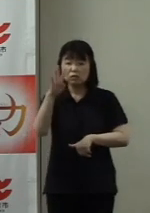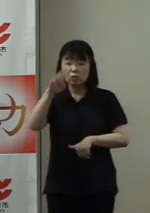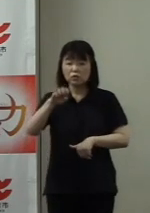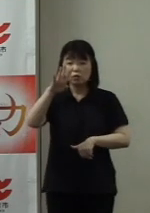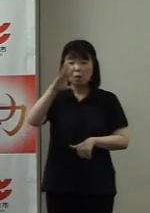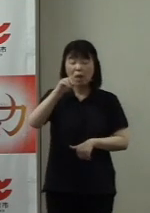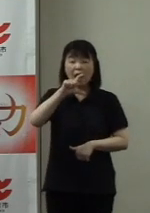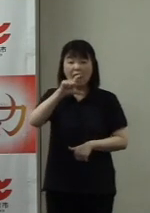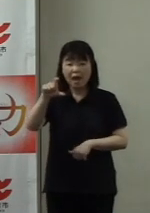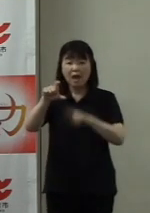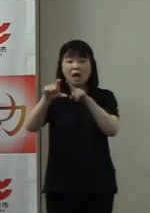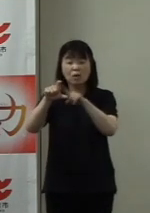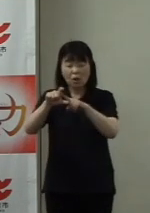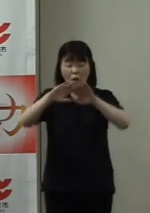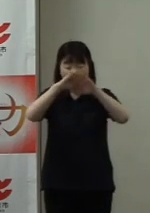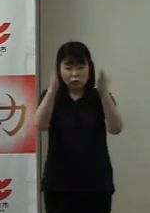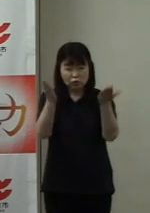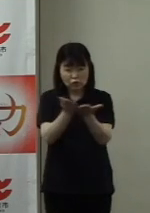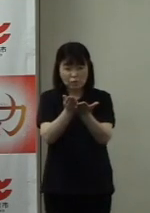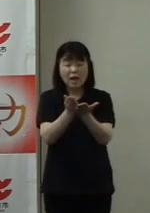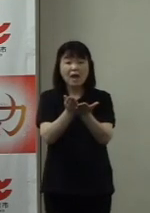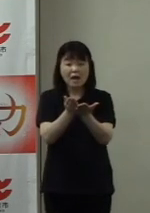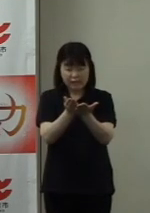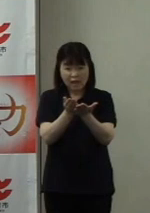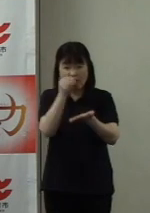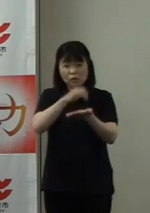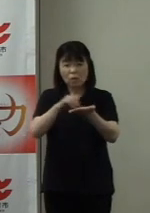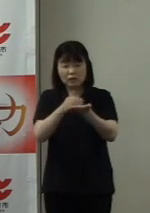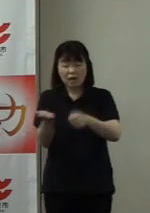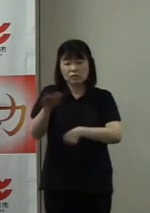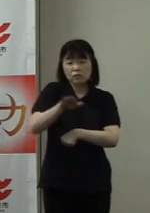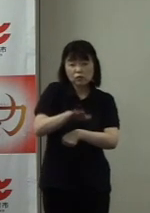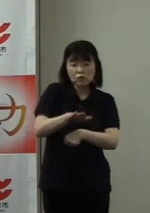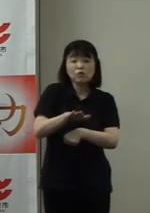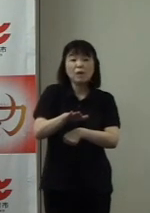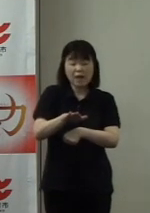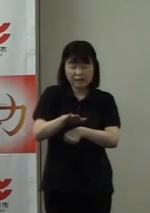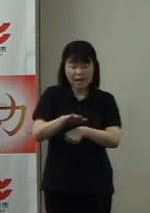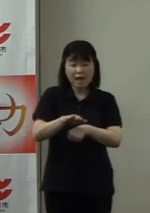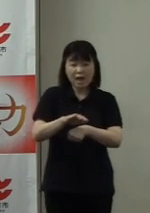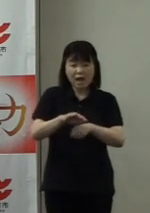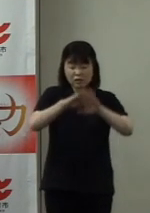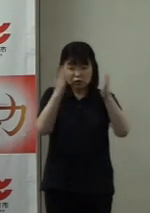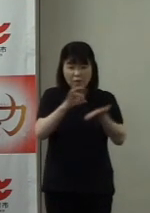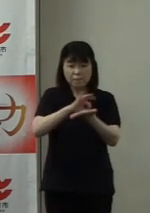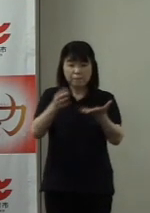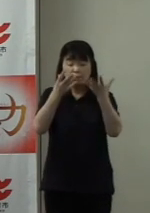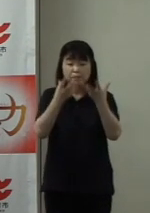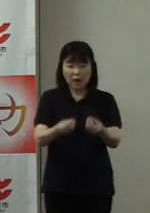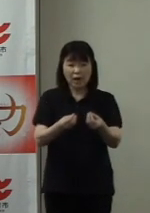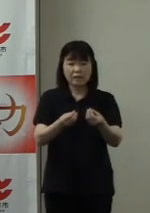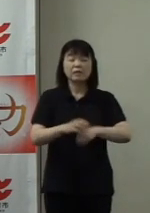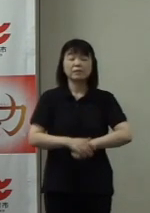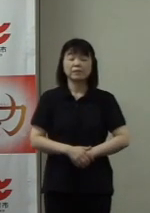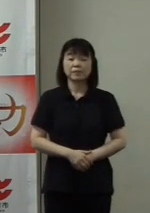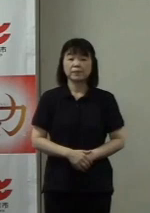べてこれを計上させていただいて、残はないと、すべてに充当したということでござい